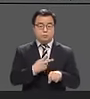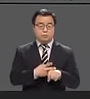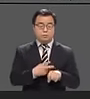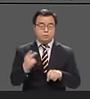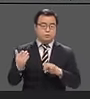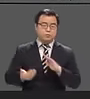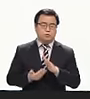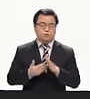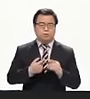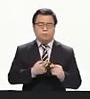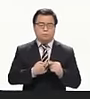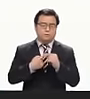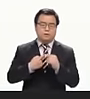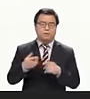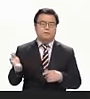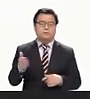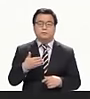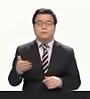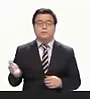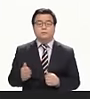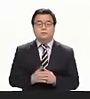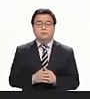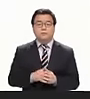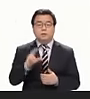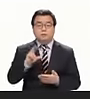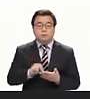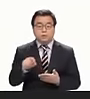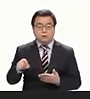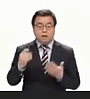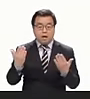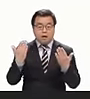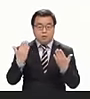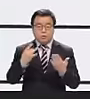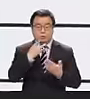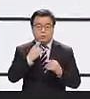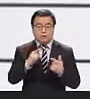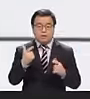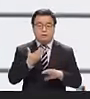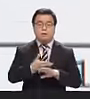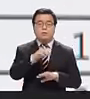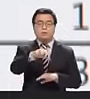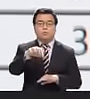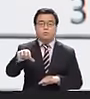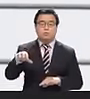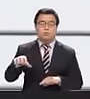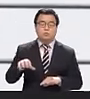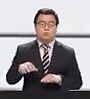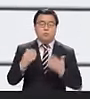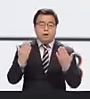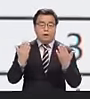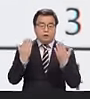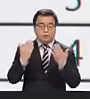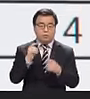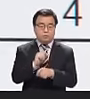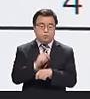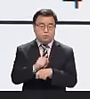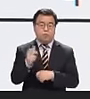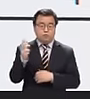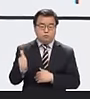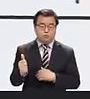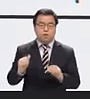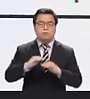없습니다. 문제가 된 학교뿐 아니라 다른 학교들에서도 교무부장들이 최고점을 싹쓸이 하고